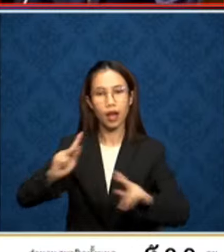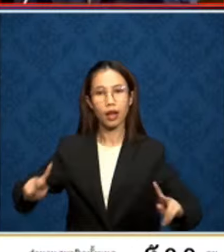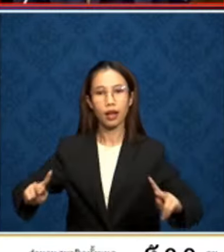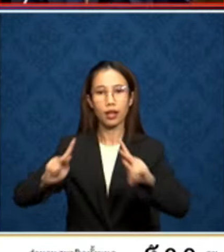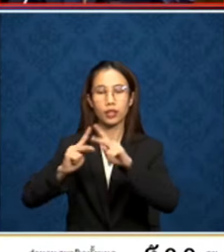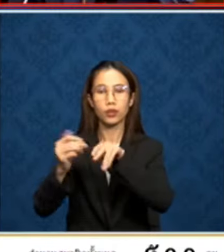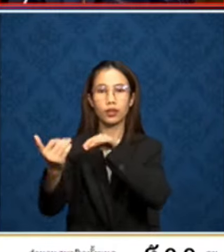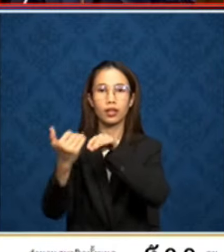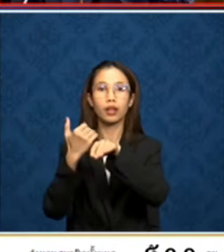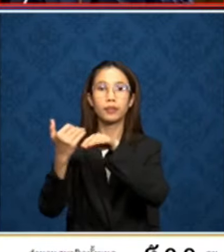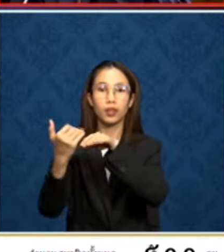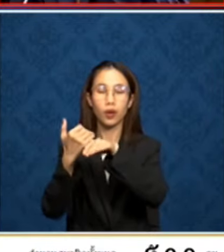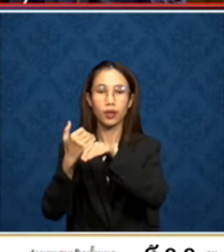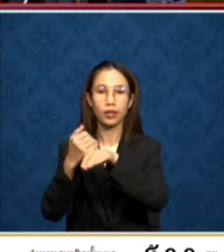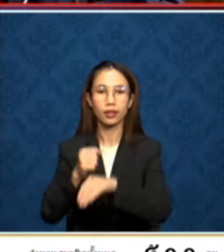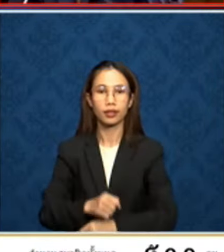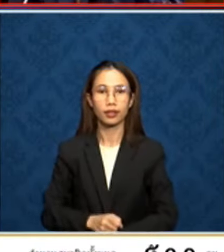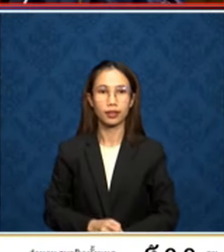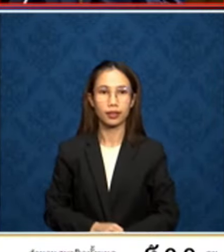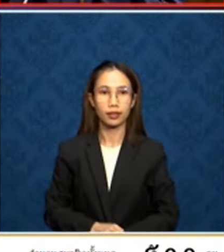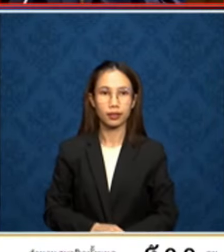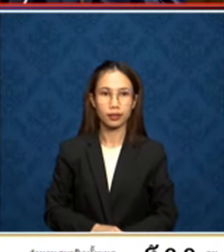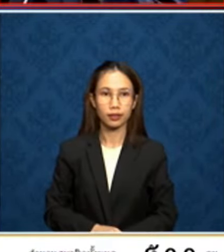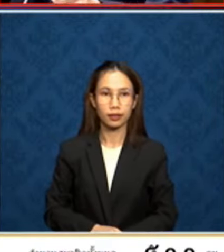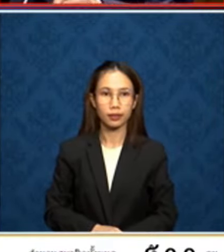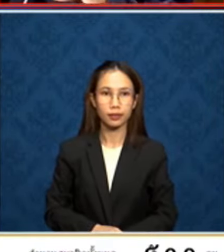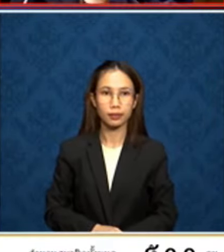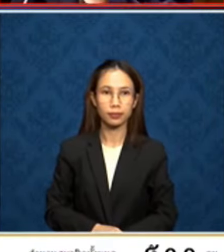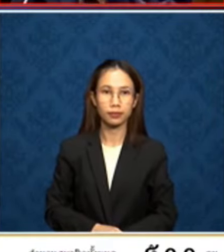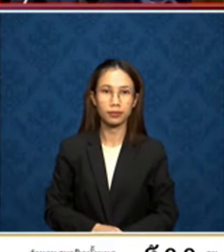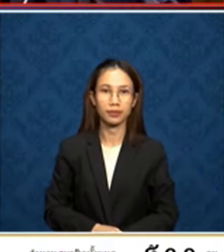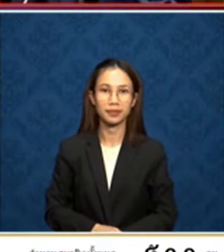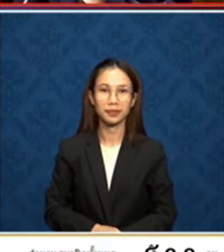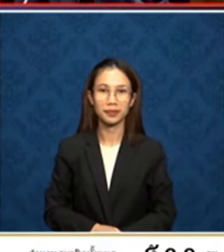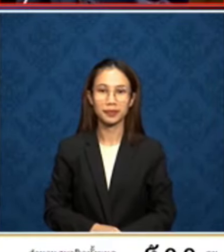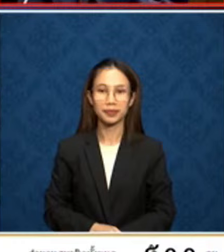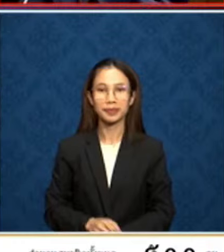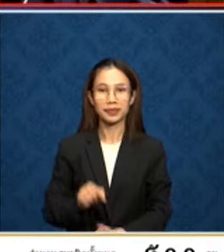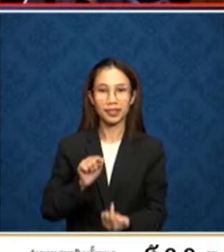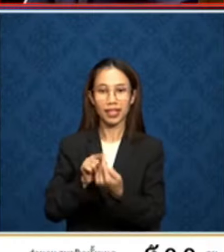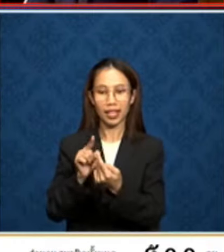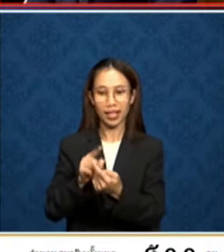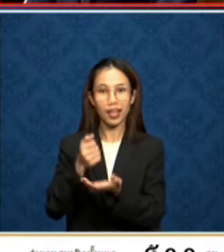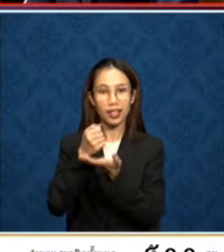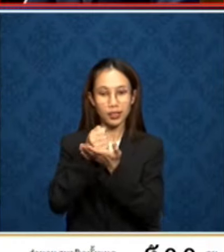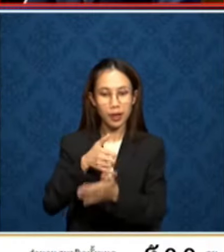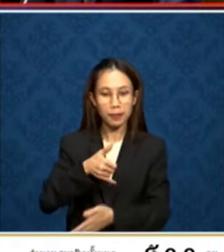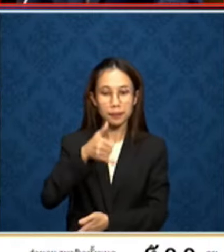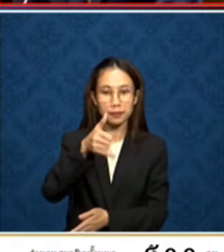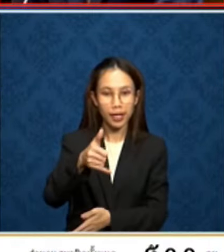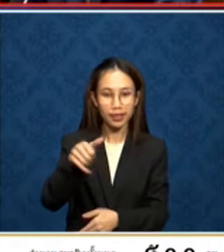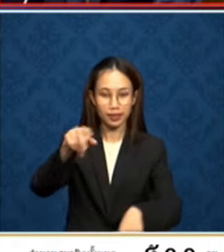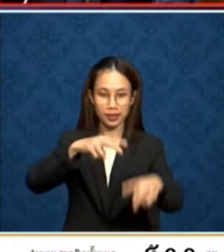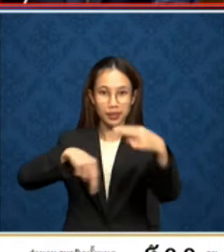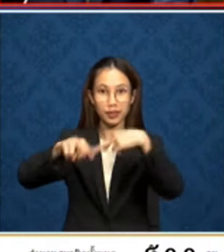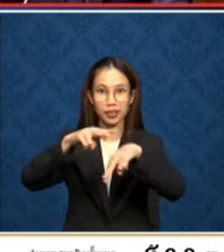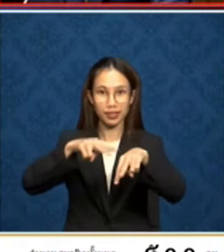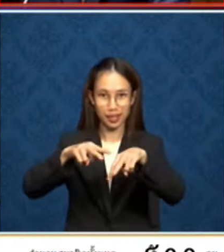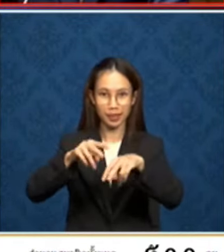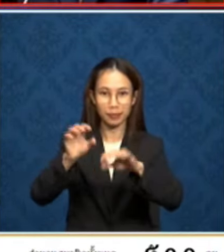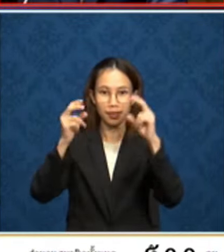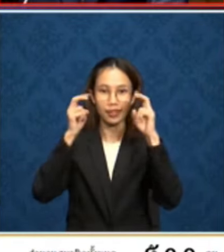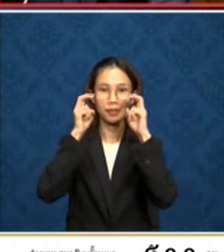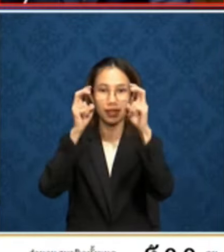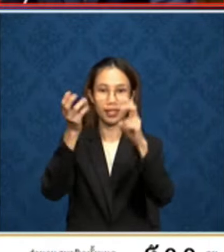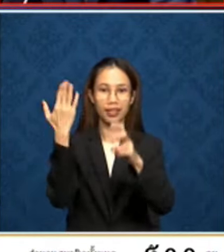สุรพงษ์สืบเอ่อปิปิยะโชตินะคะที่ได้เอ่อลงพื้นที่Airport Linkนะคะเมื่อวันที่